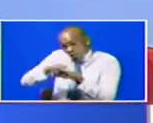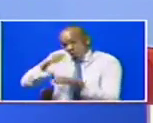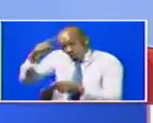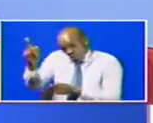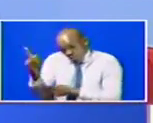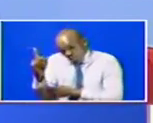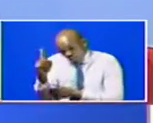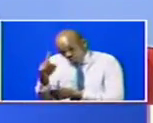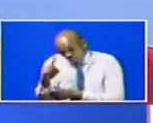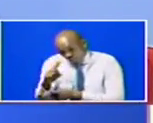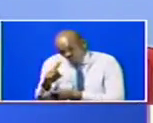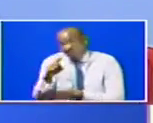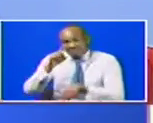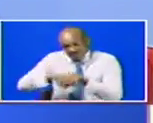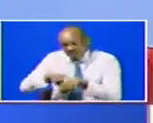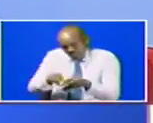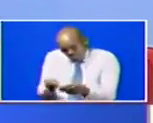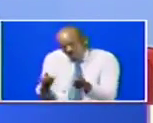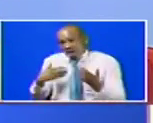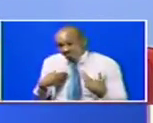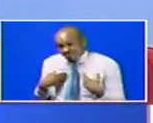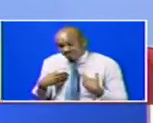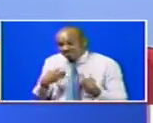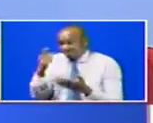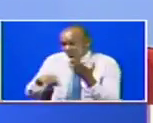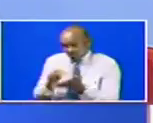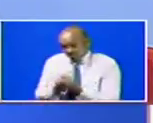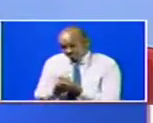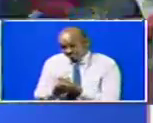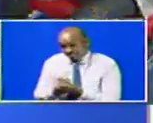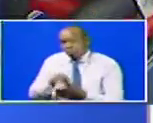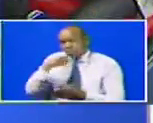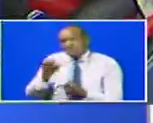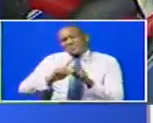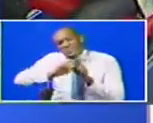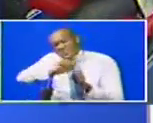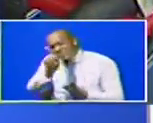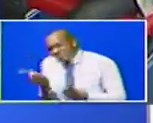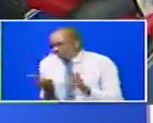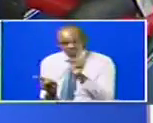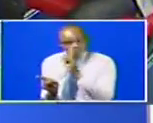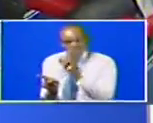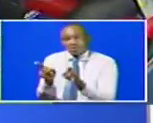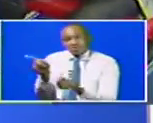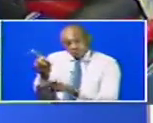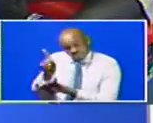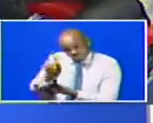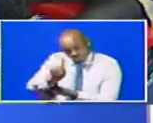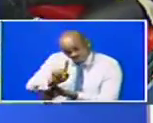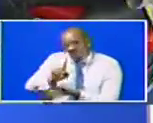uendeshaji fulani. Wakati kuna utelezi, kitu cha kwanza tunasema kwamba usiende mwendo wa kasi, enda mwendo wa taratibu ambao